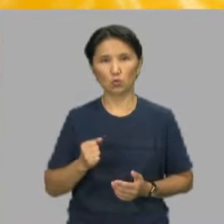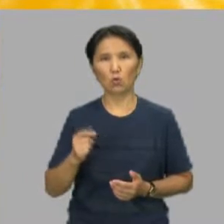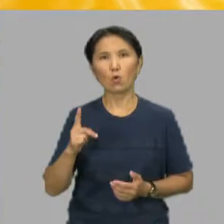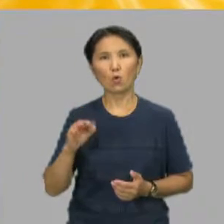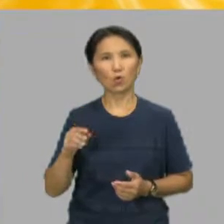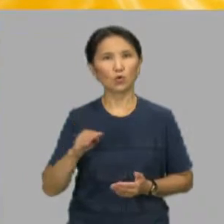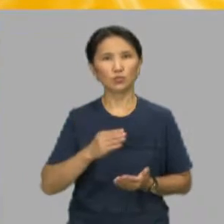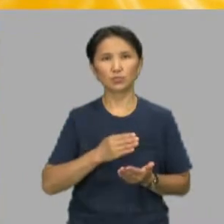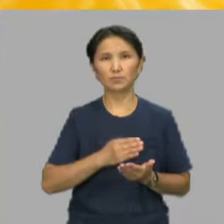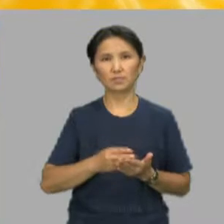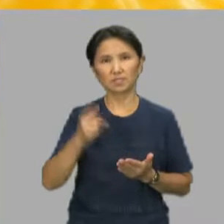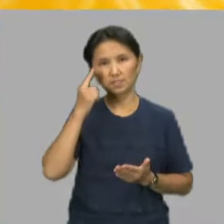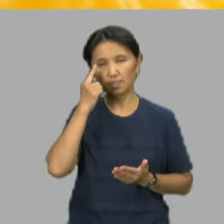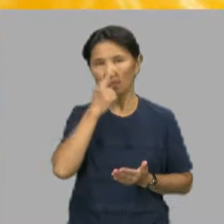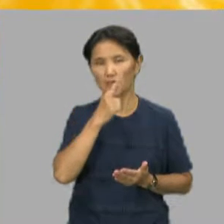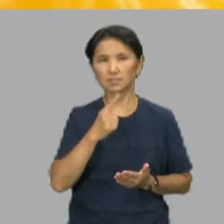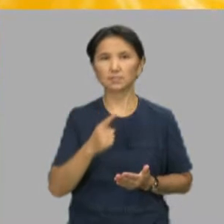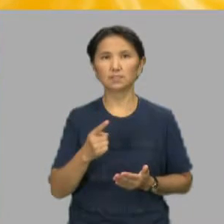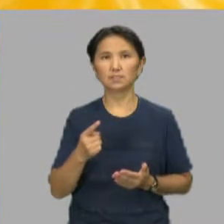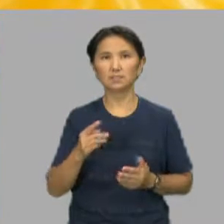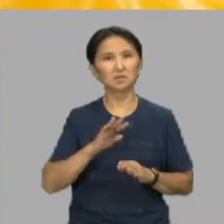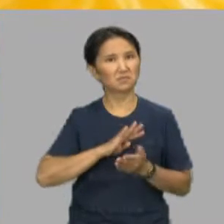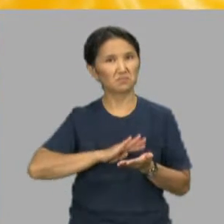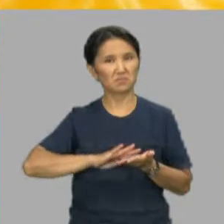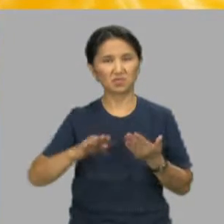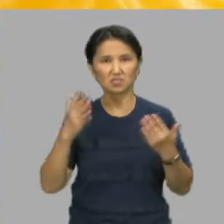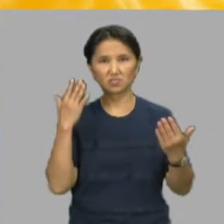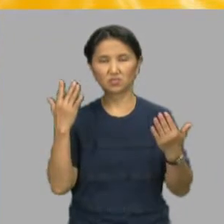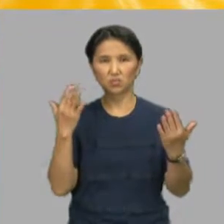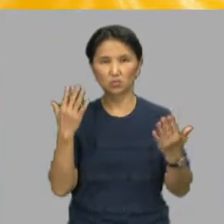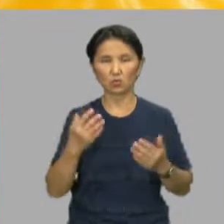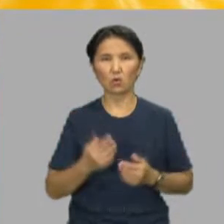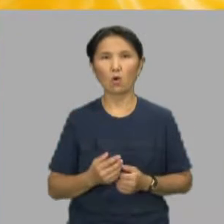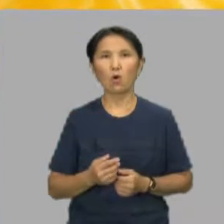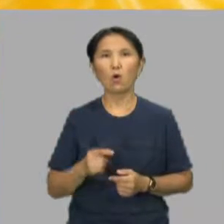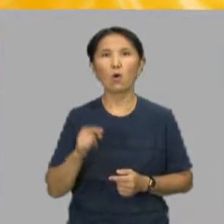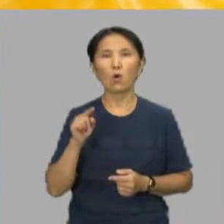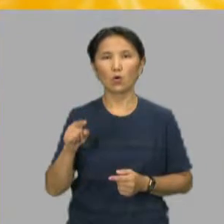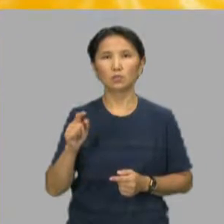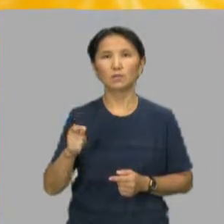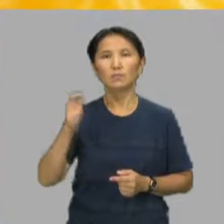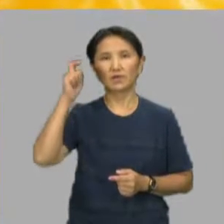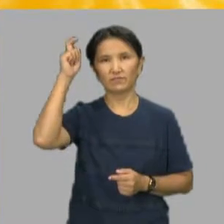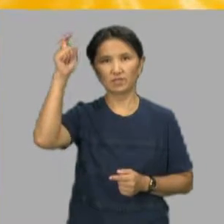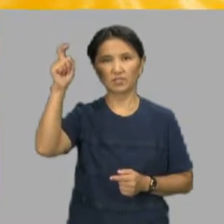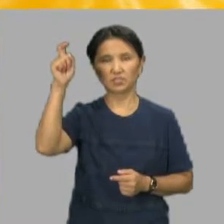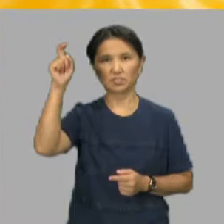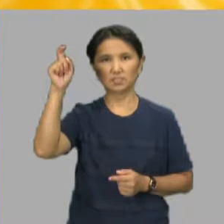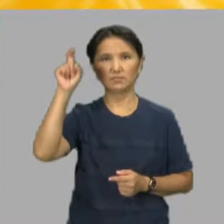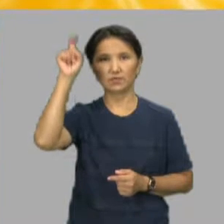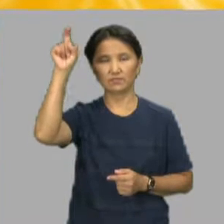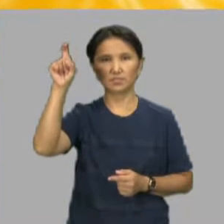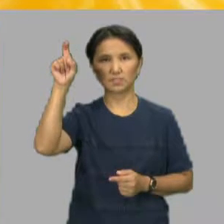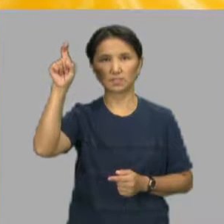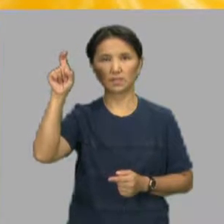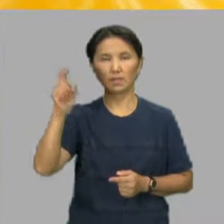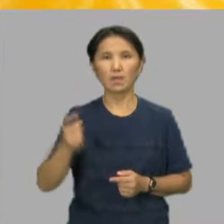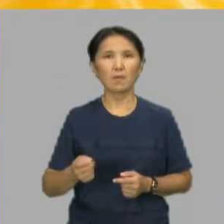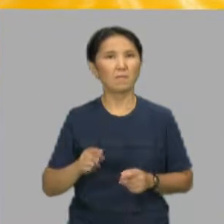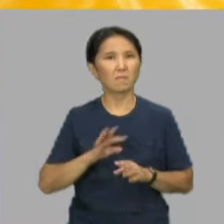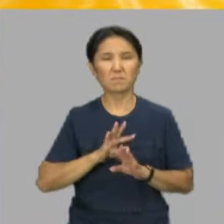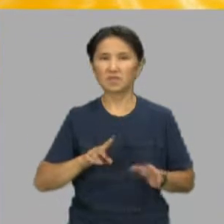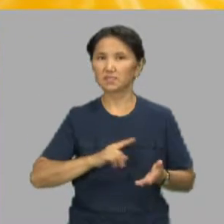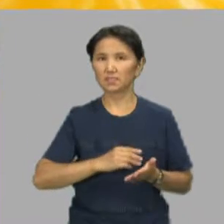глаз он и без рук. Он повешен на стене. Безотказно служит мне.